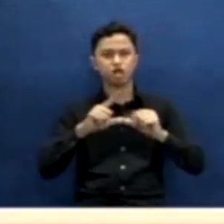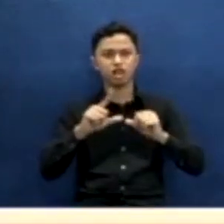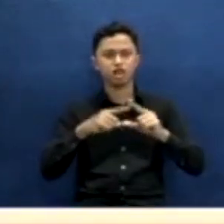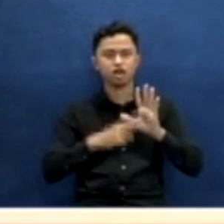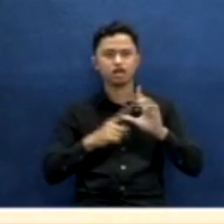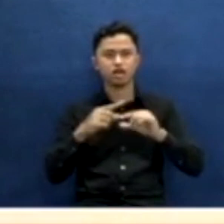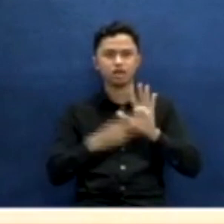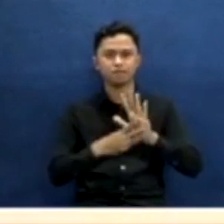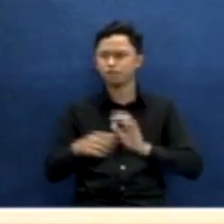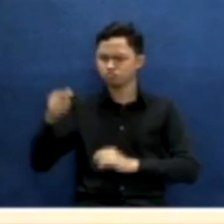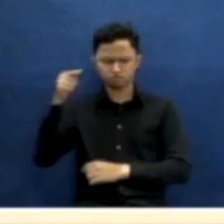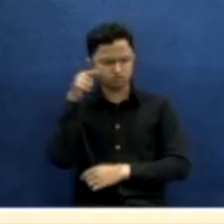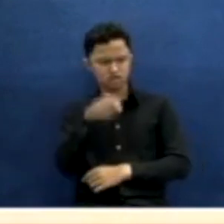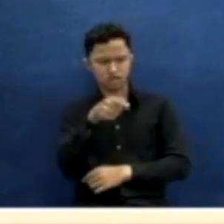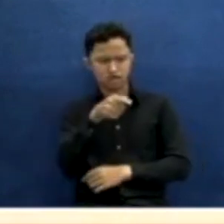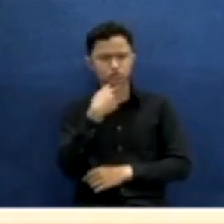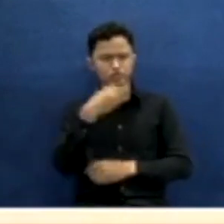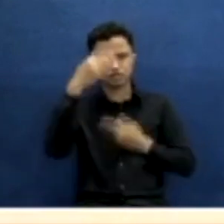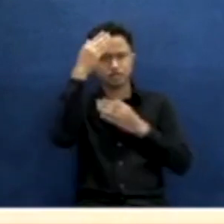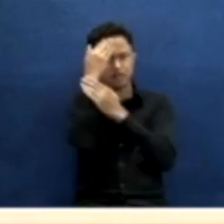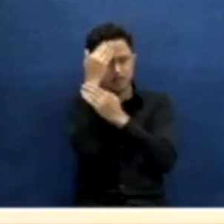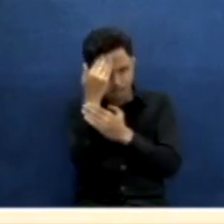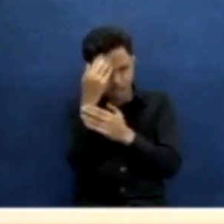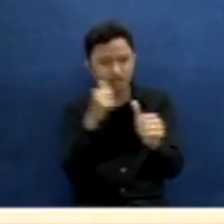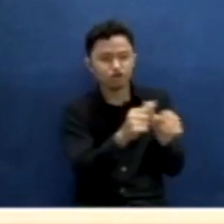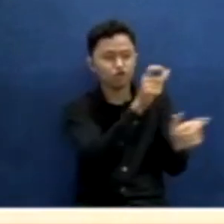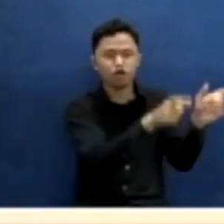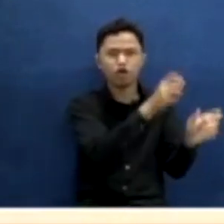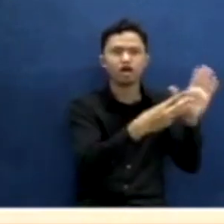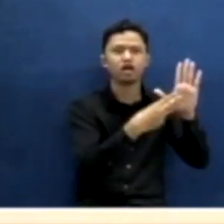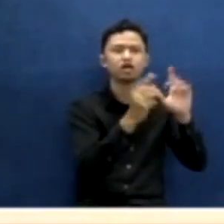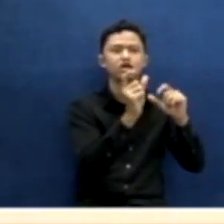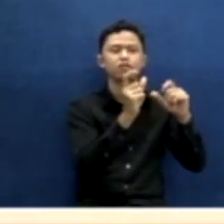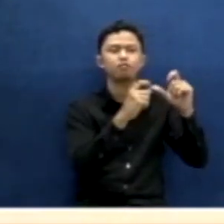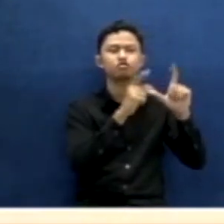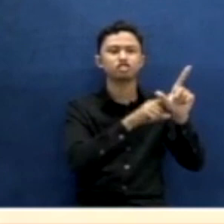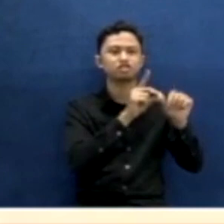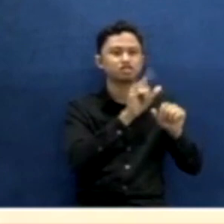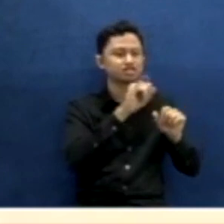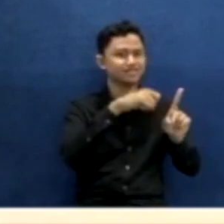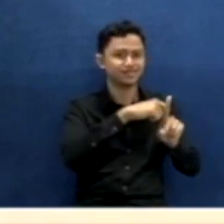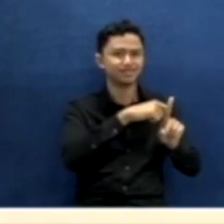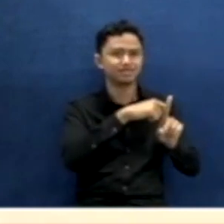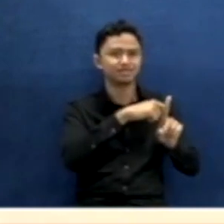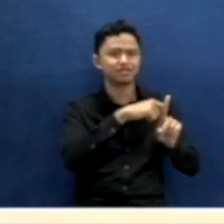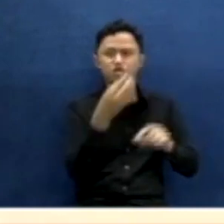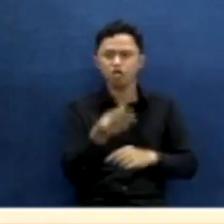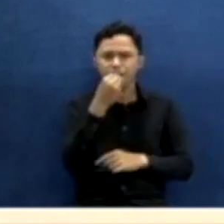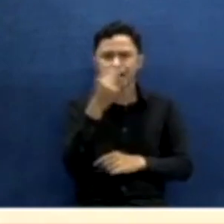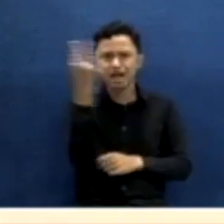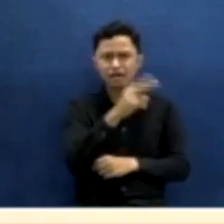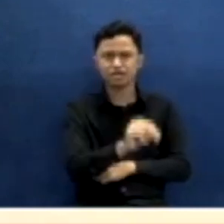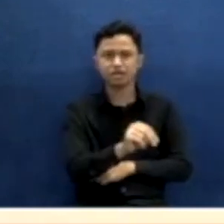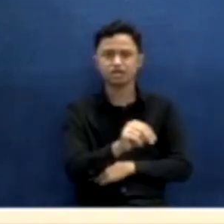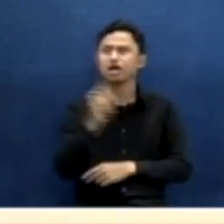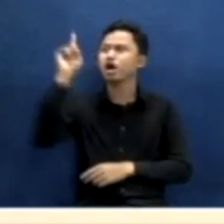apayangdisampaikandandiriwayatkanoleh kaummusyrik,lalukaliankembalimenghalalkan bangkaidankembali memakanapayangdiharamkan,